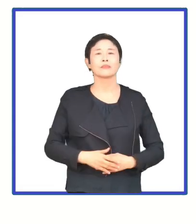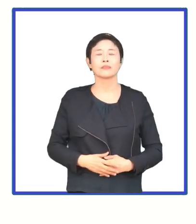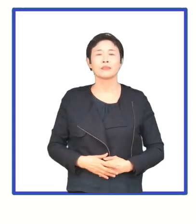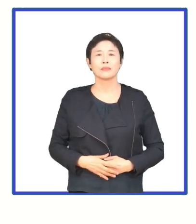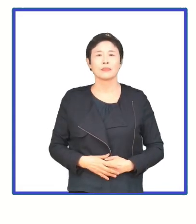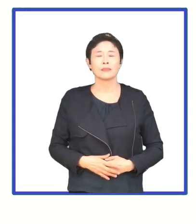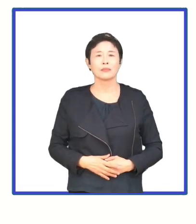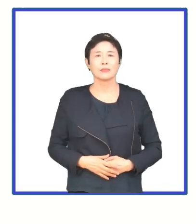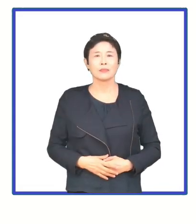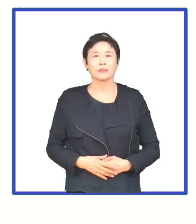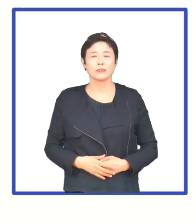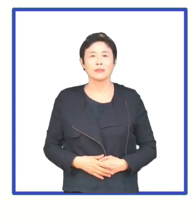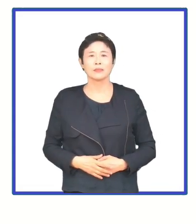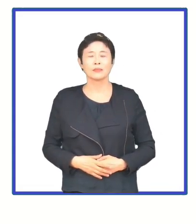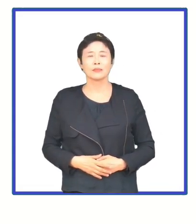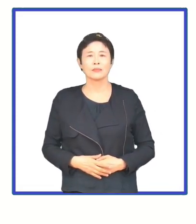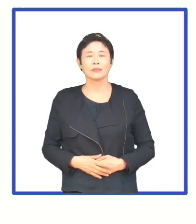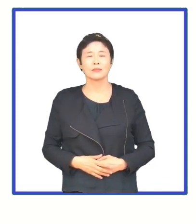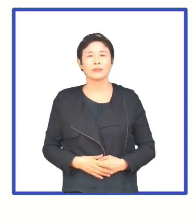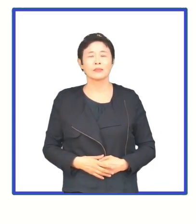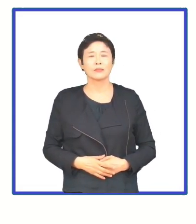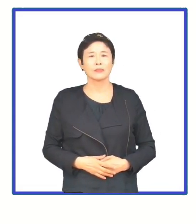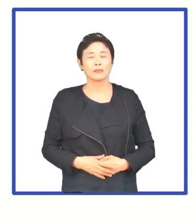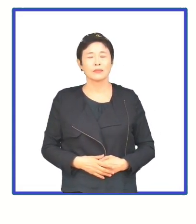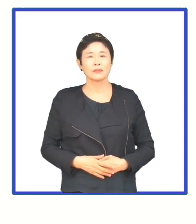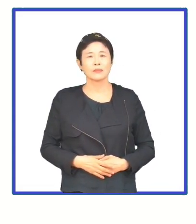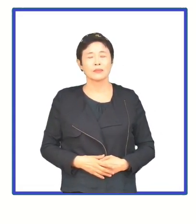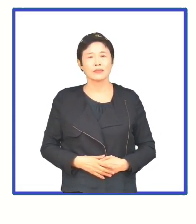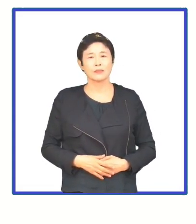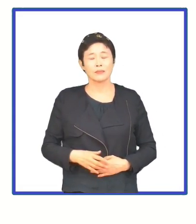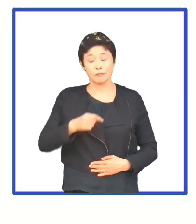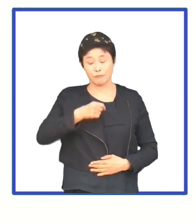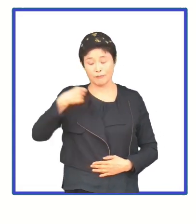다음은 우리나라의 인접 국가인 중국으로 가볼 거예요.